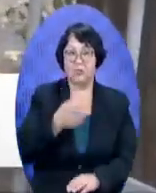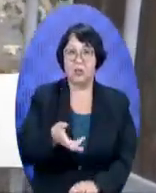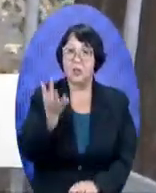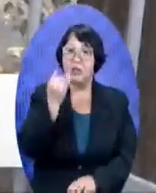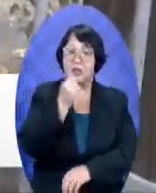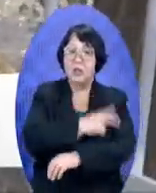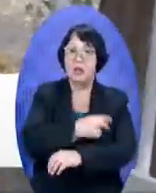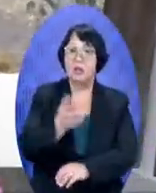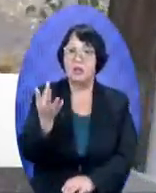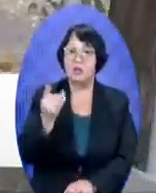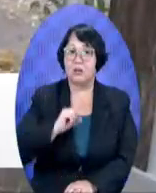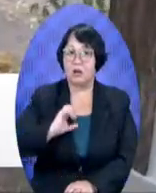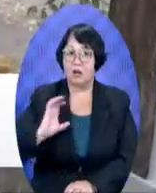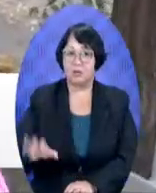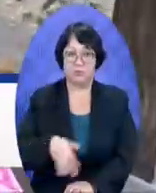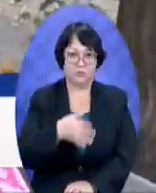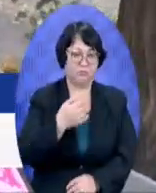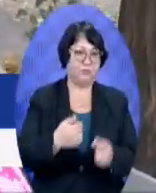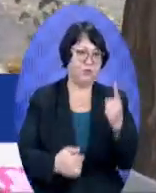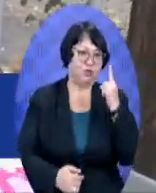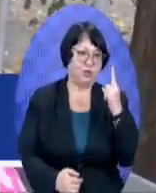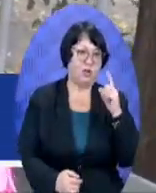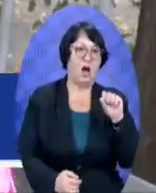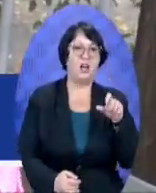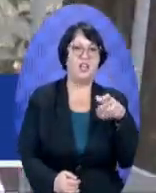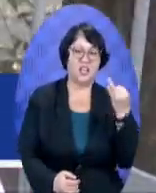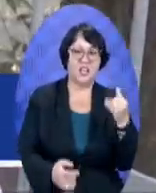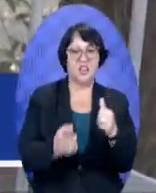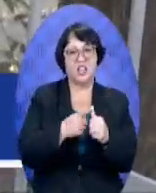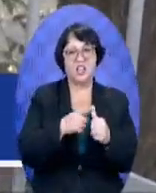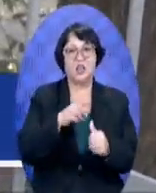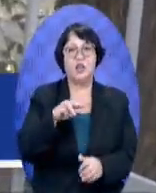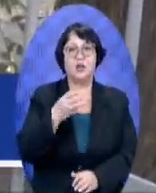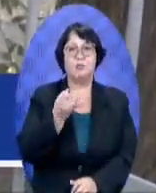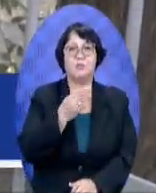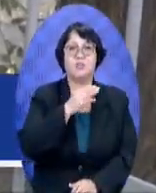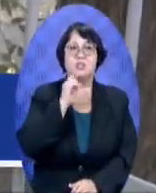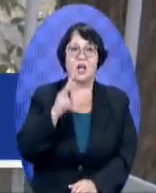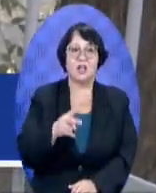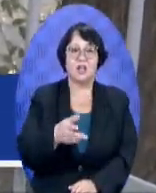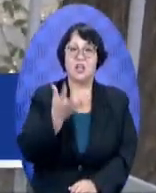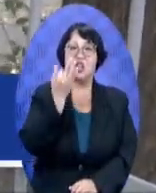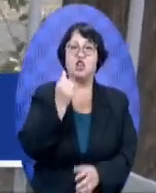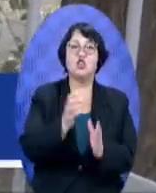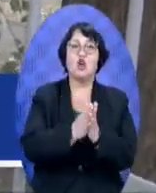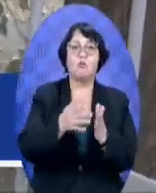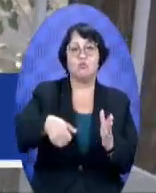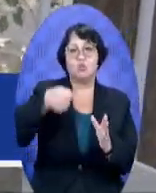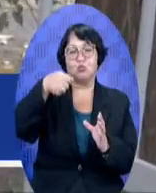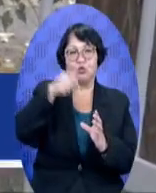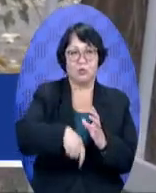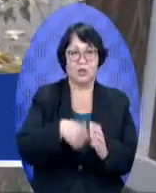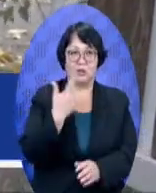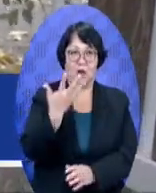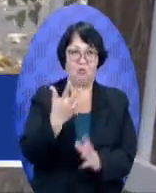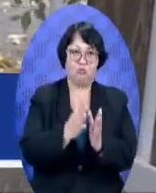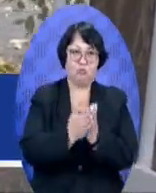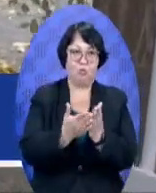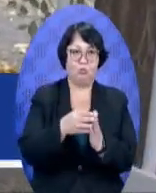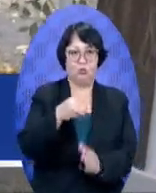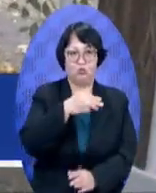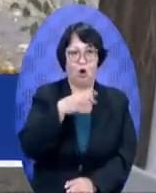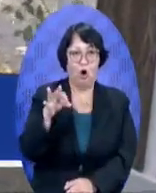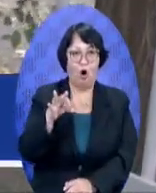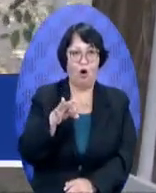үлээ. 1-р анги Мишель гэдэг. 5 ном. Ямар ямар номнууд вэ? Тооны